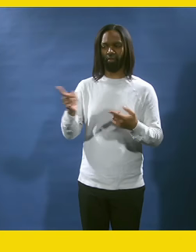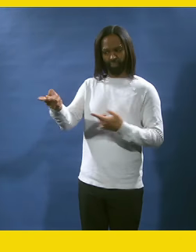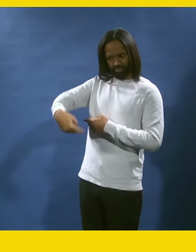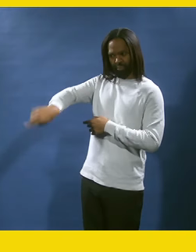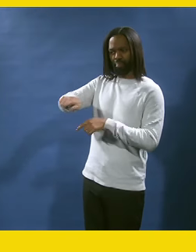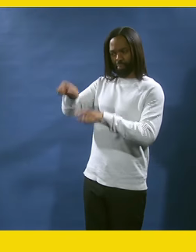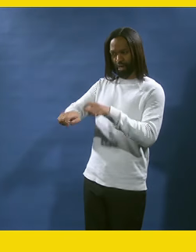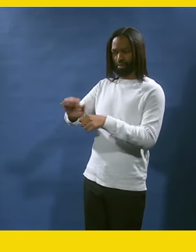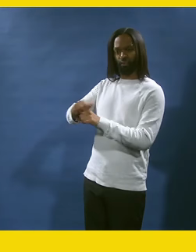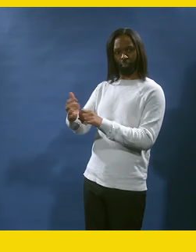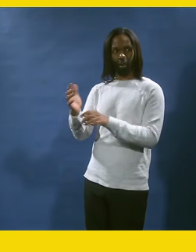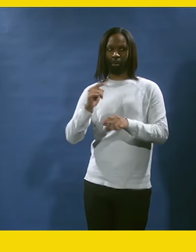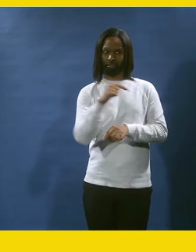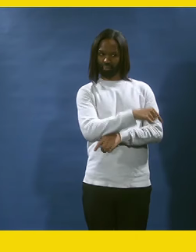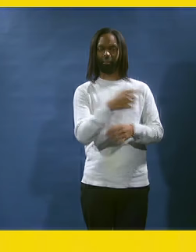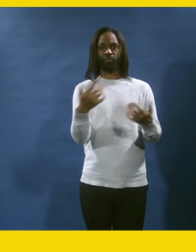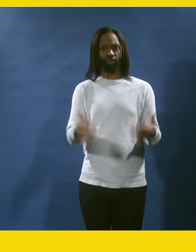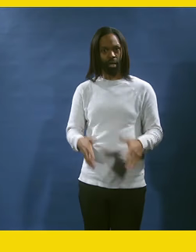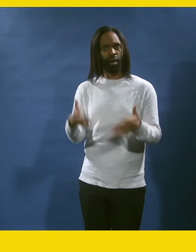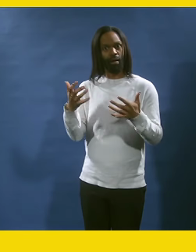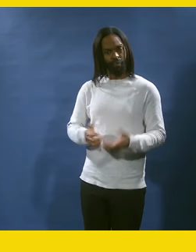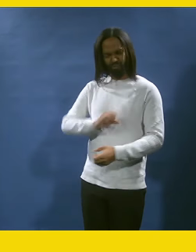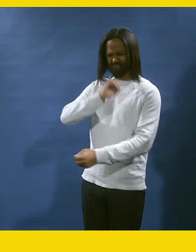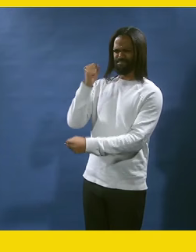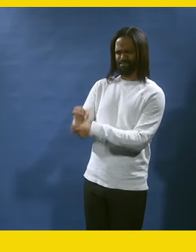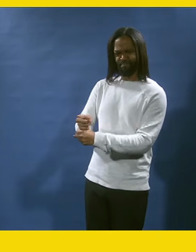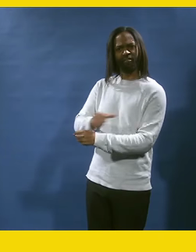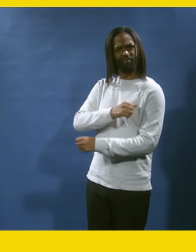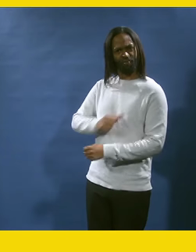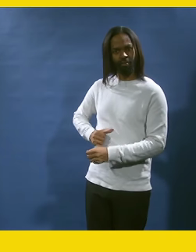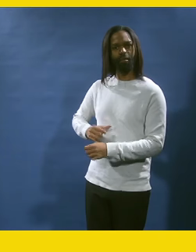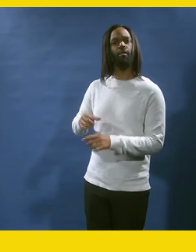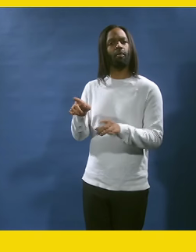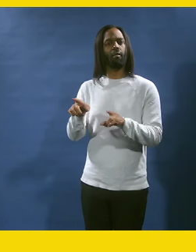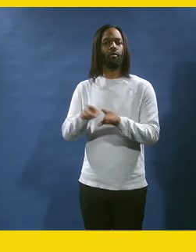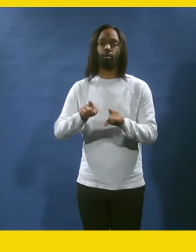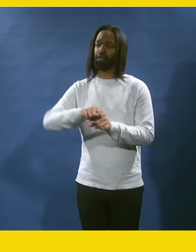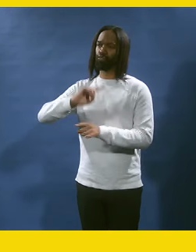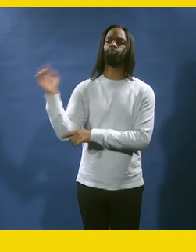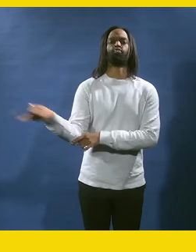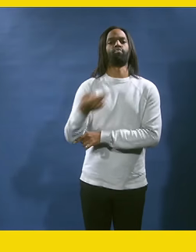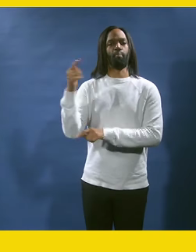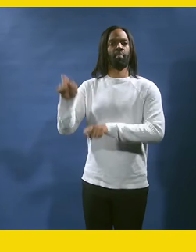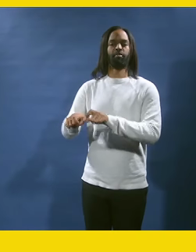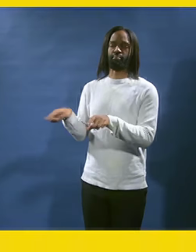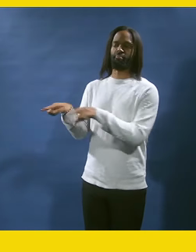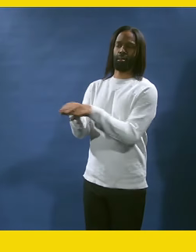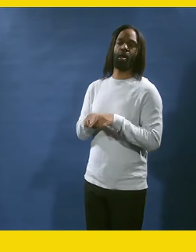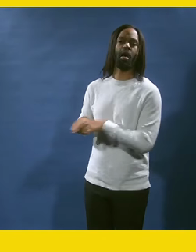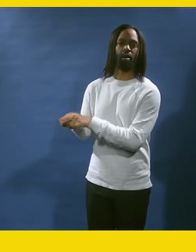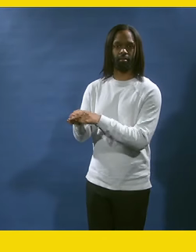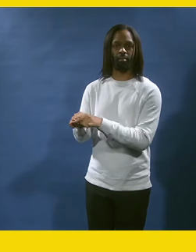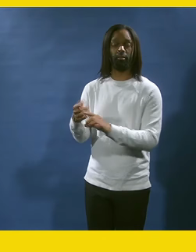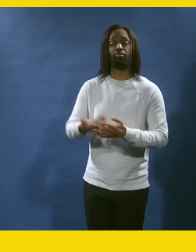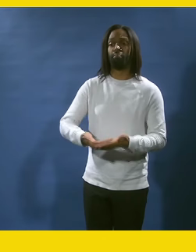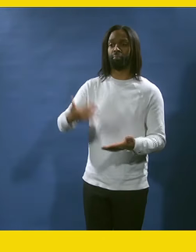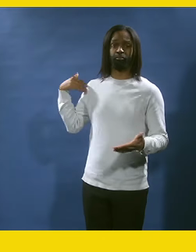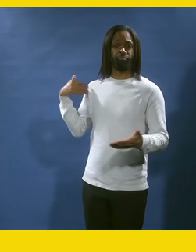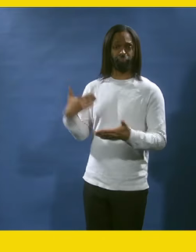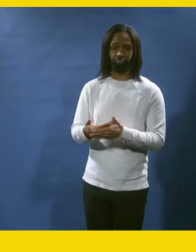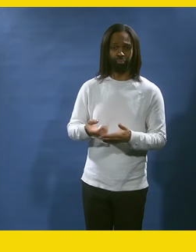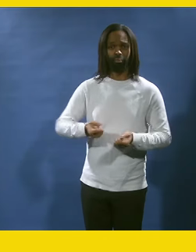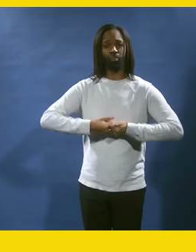violeurs, tous les violents. Nous avons été des millions à prendre la parole depuis Nafissa